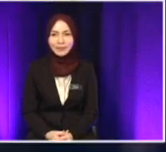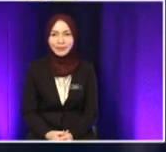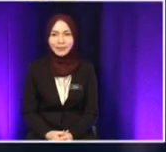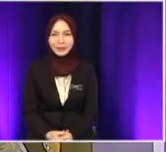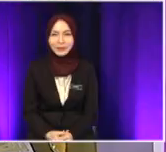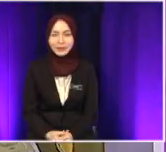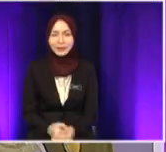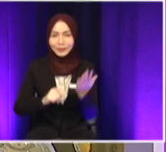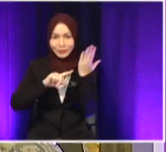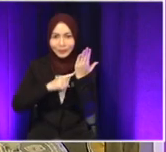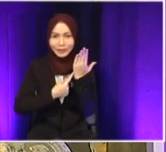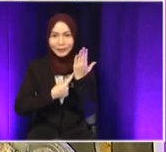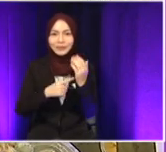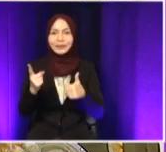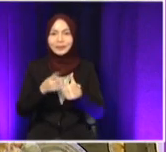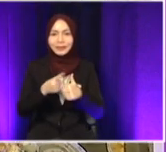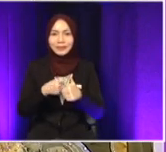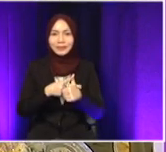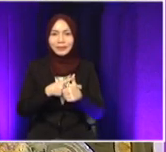yang pertama nyanyian